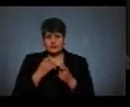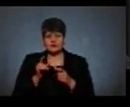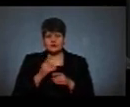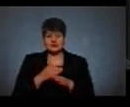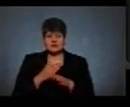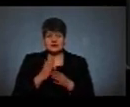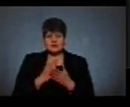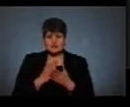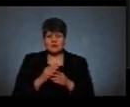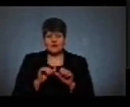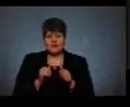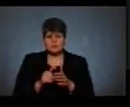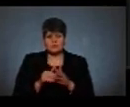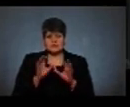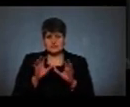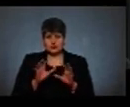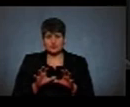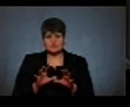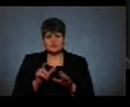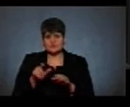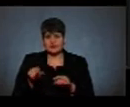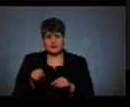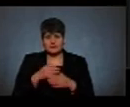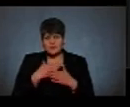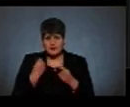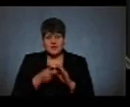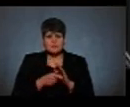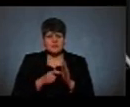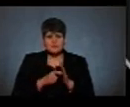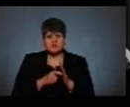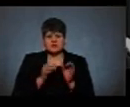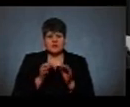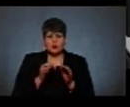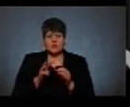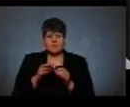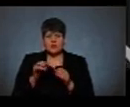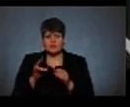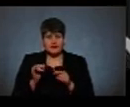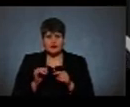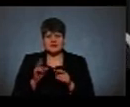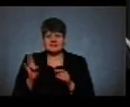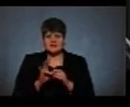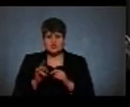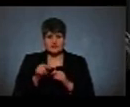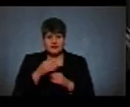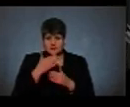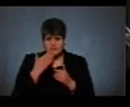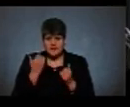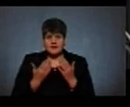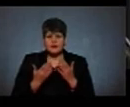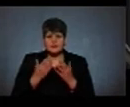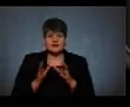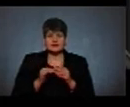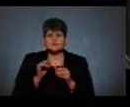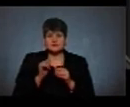існує тільки в формі статутів, і парафіян там немає, ні приміщень, ні жодного майна, і священників там немає. Але разом з